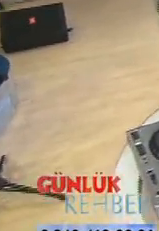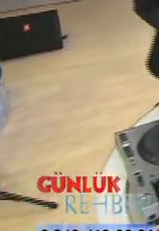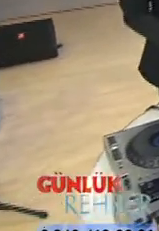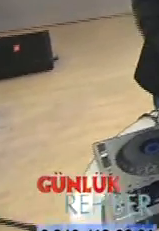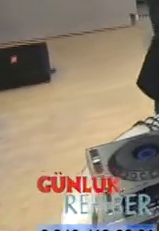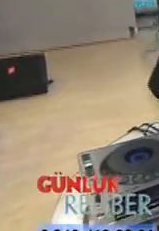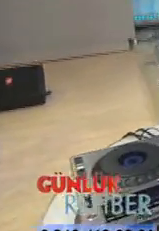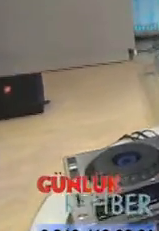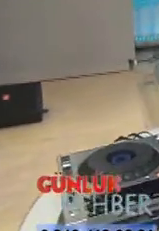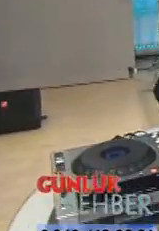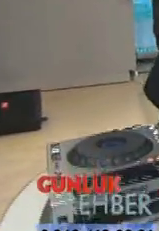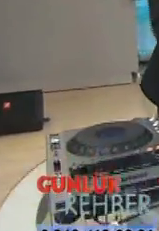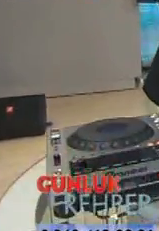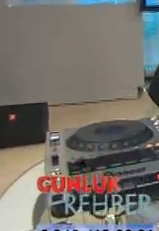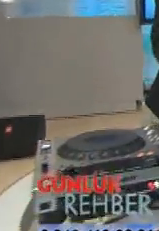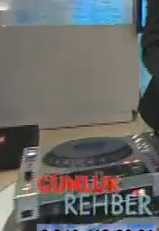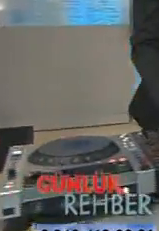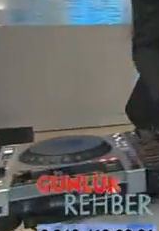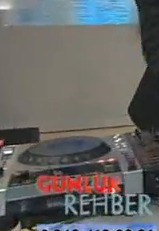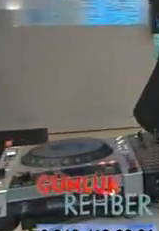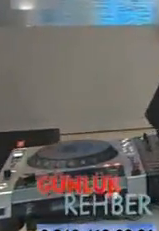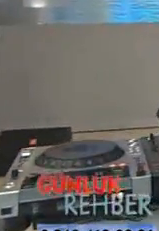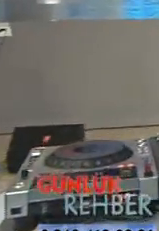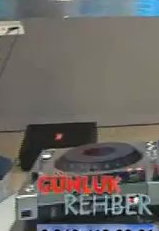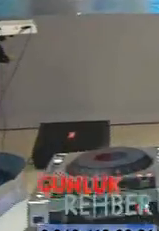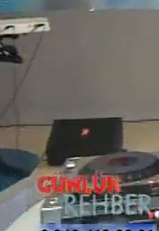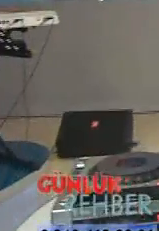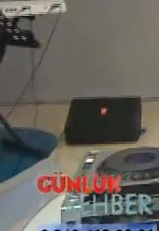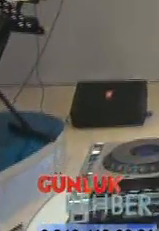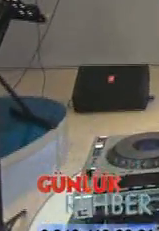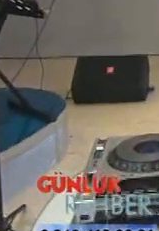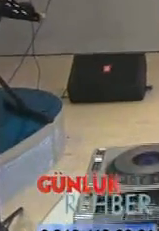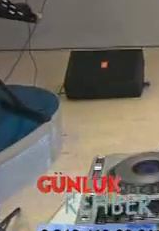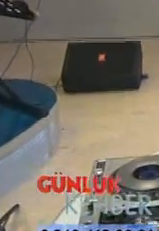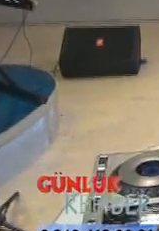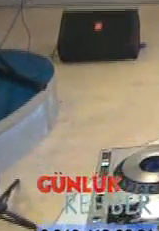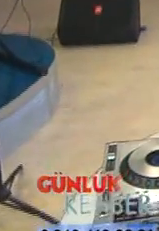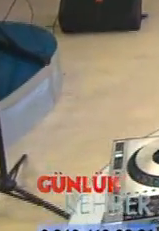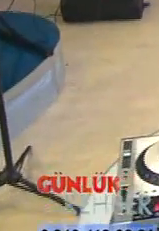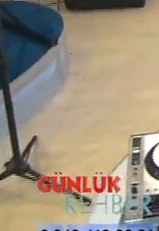Yakışmadı bize bu ayrılık.